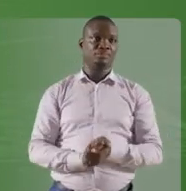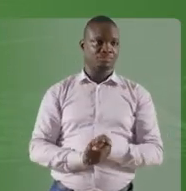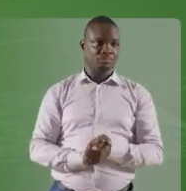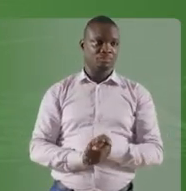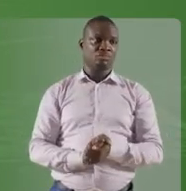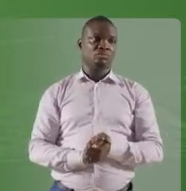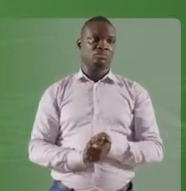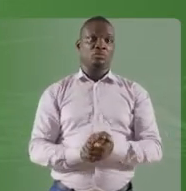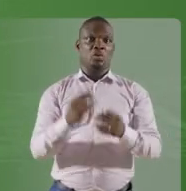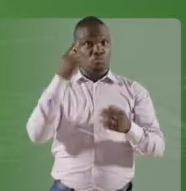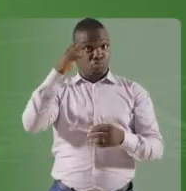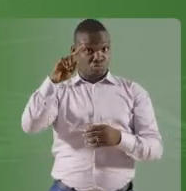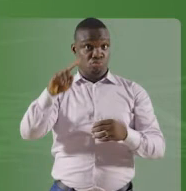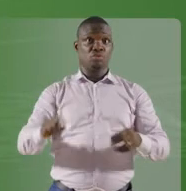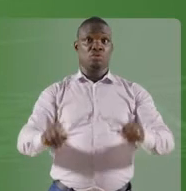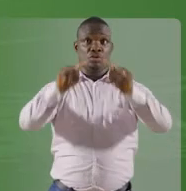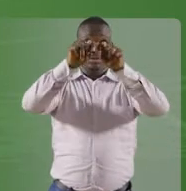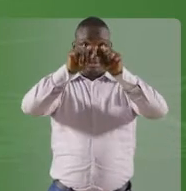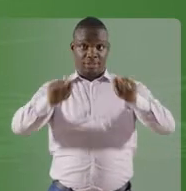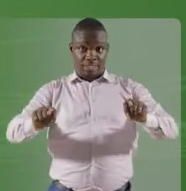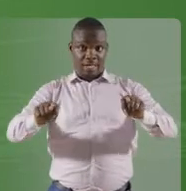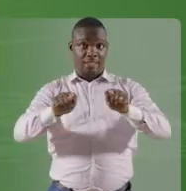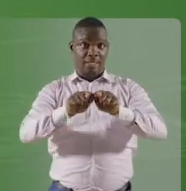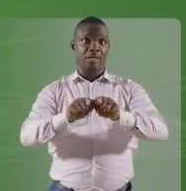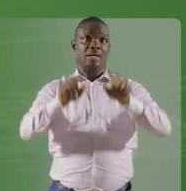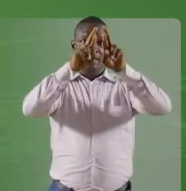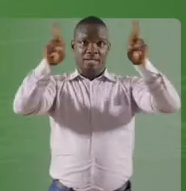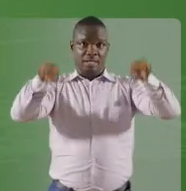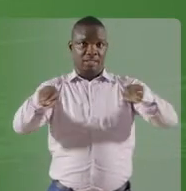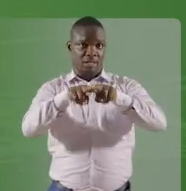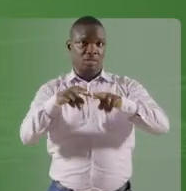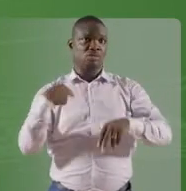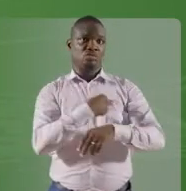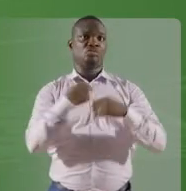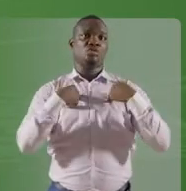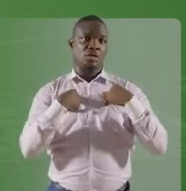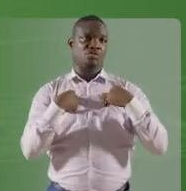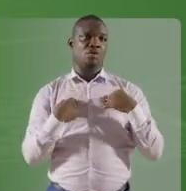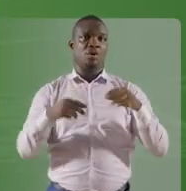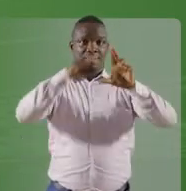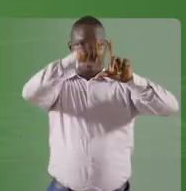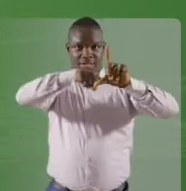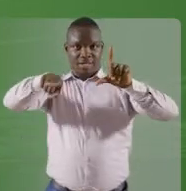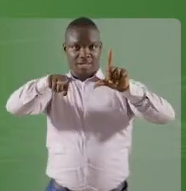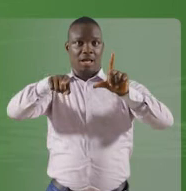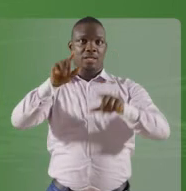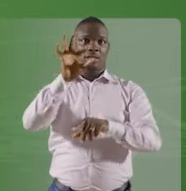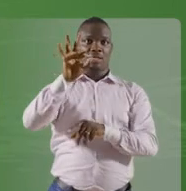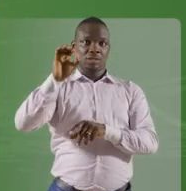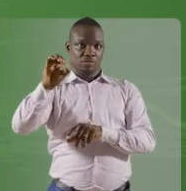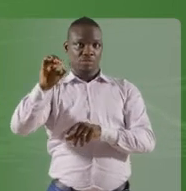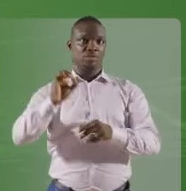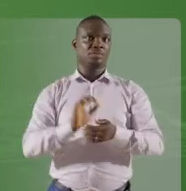Bien donc, pour ce triangle rectangle, il nous suffit d'avoir un angle droit. Donc, si le triangle ABC est rectangle